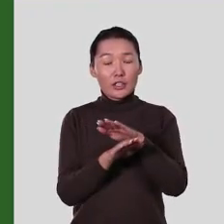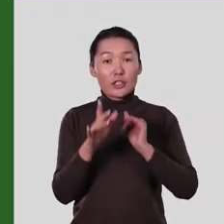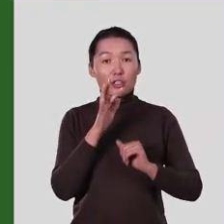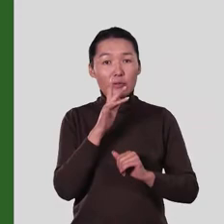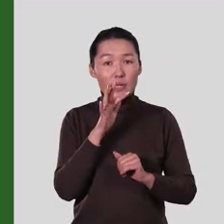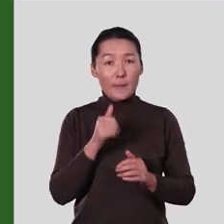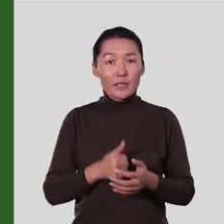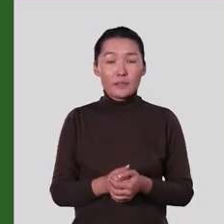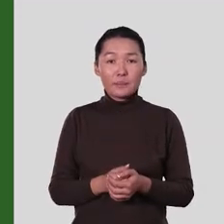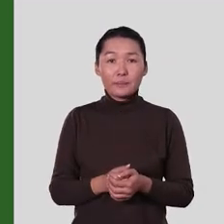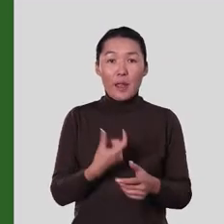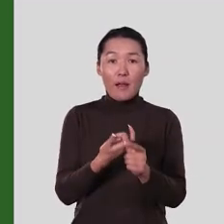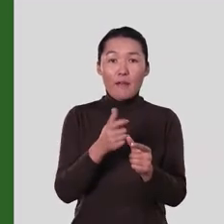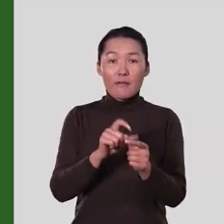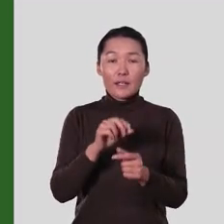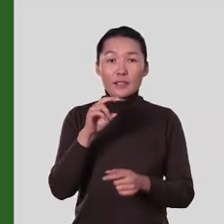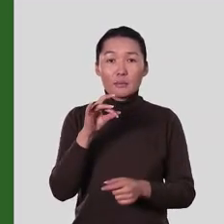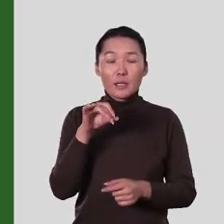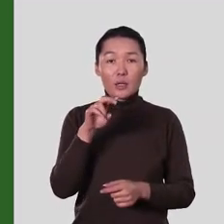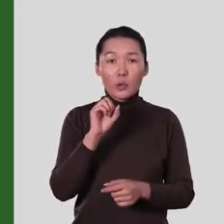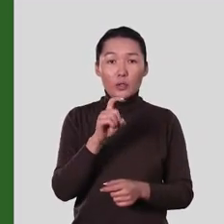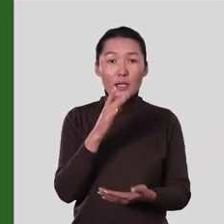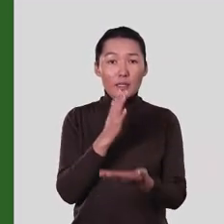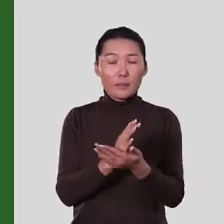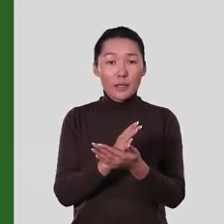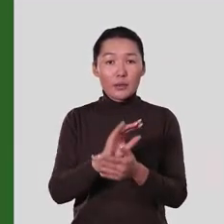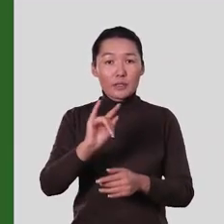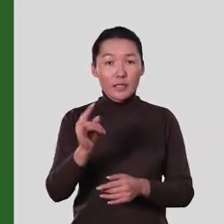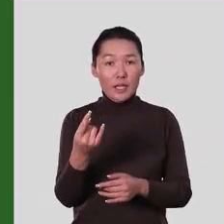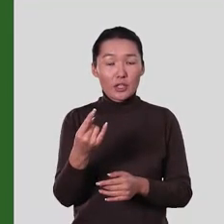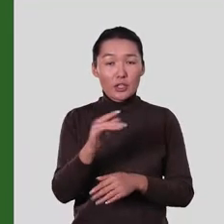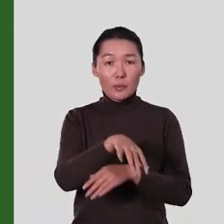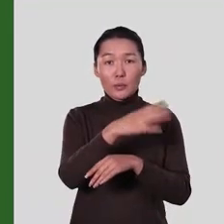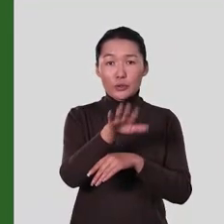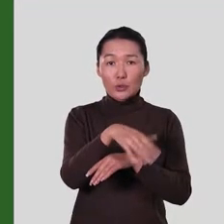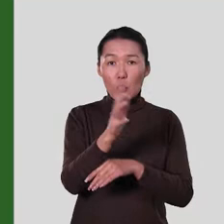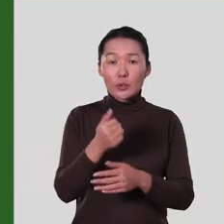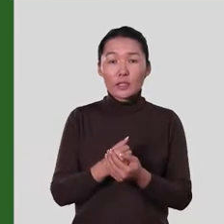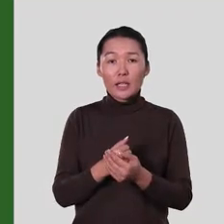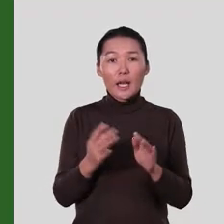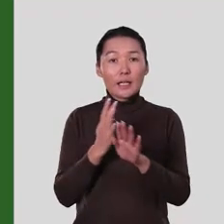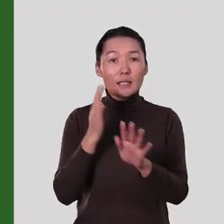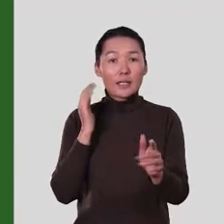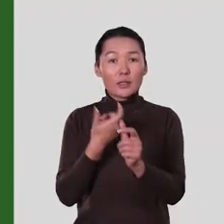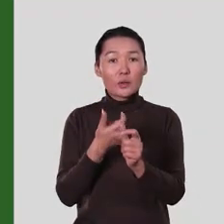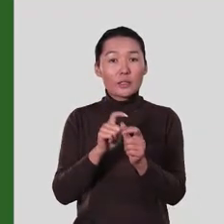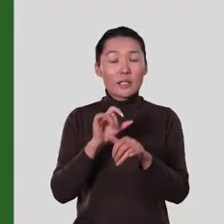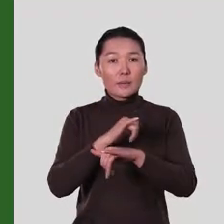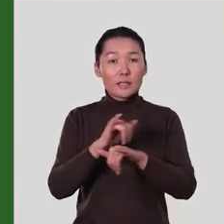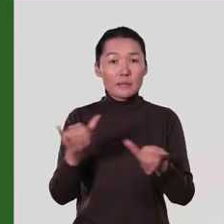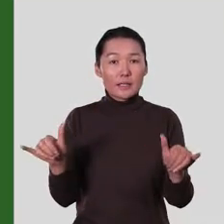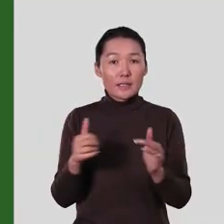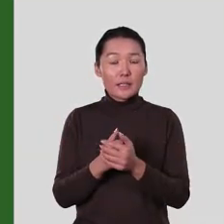времени. В этих породах имеются трещины, пустоты. Наряду с этим